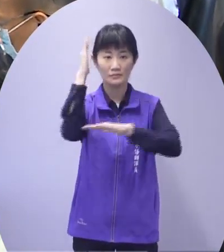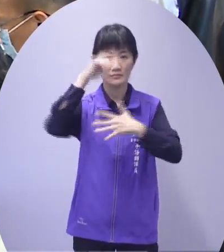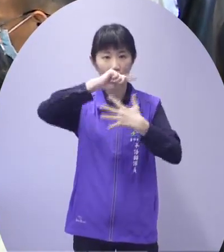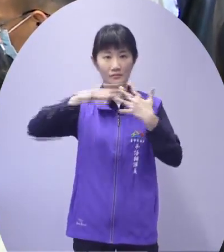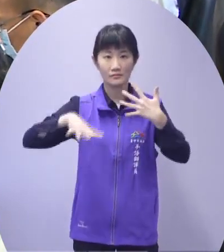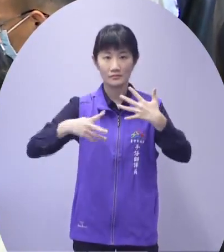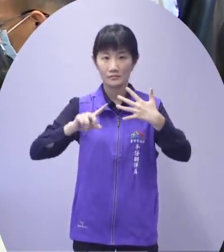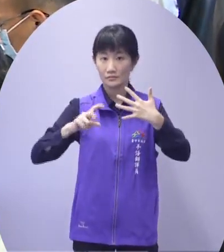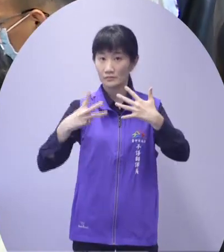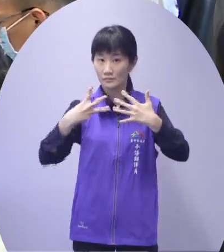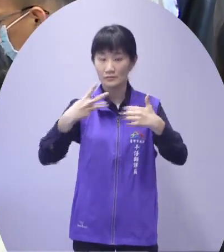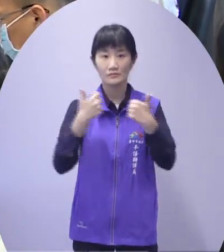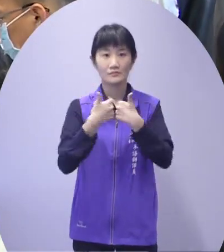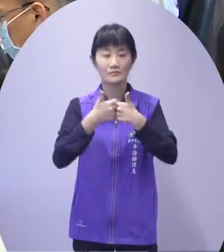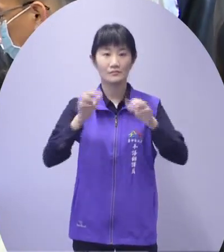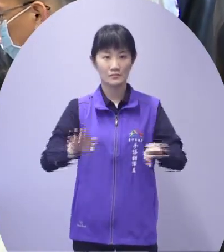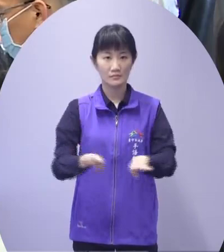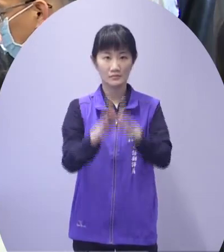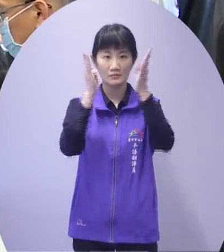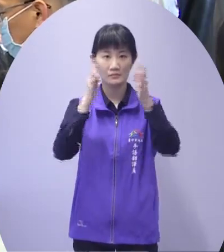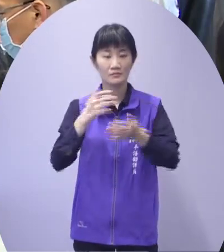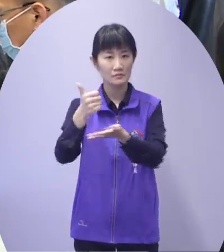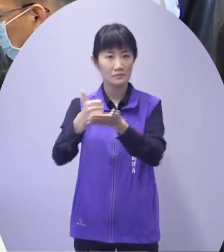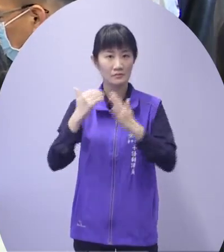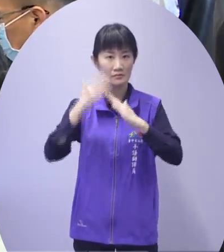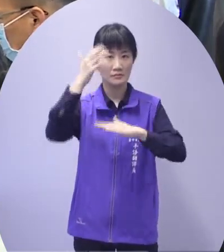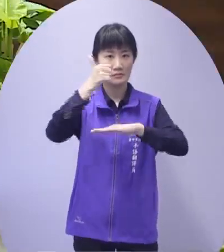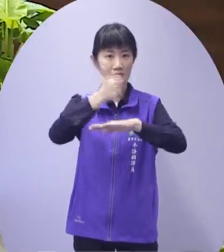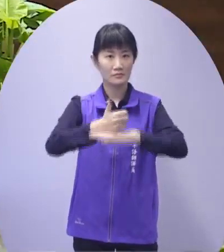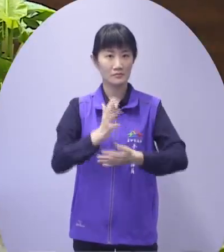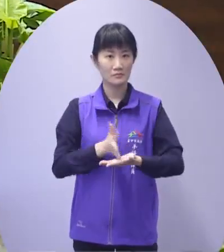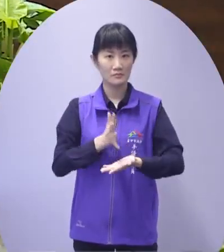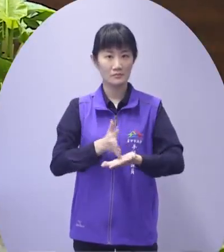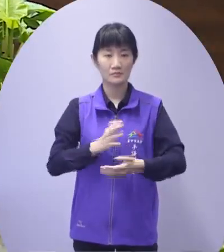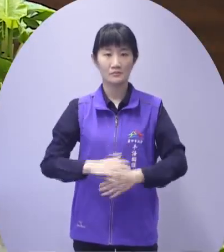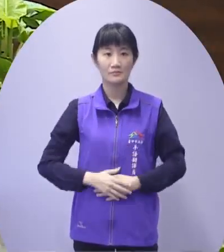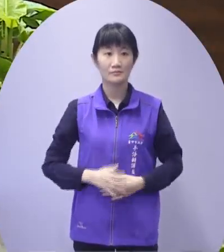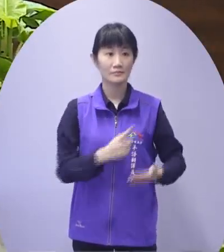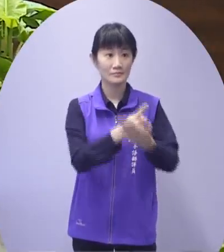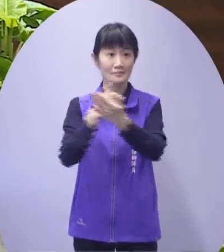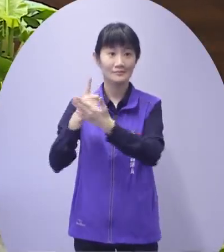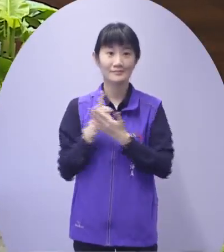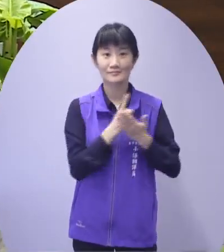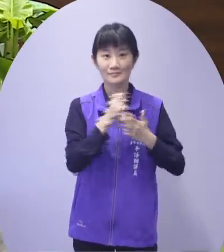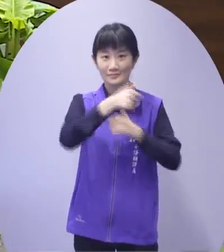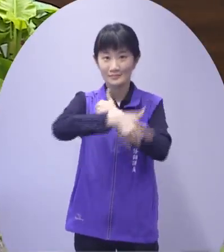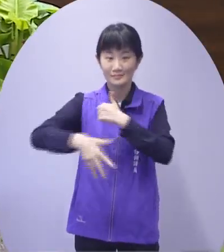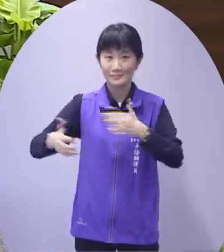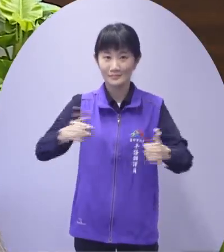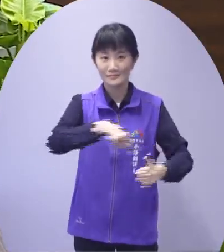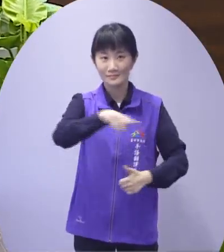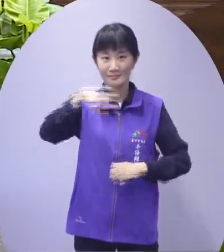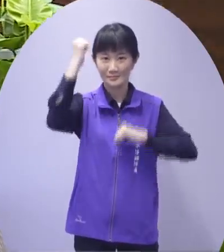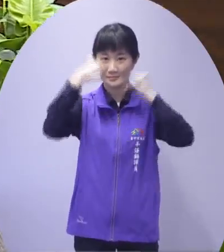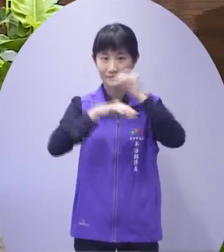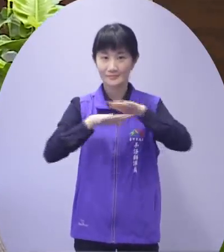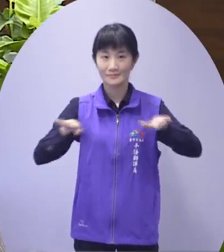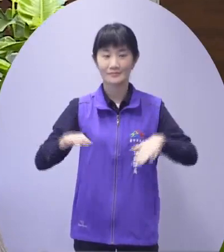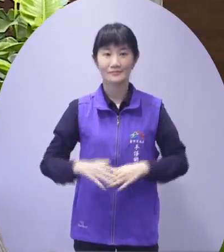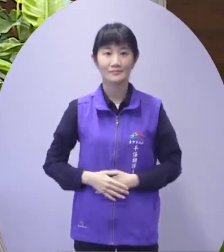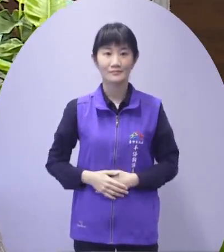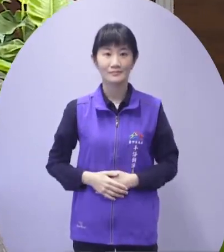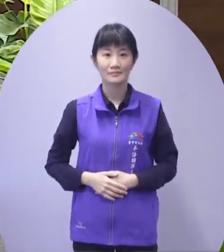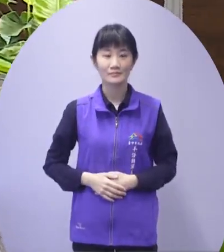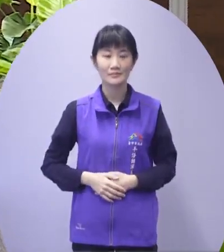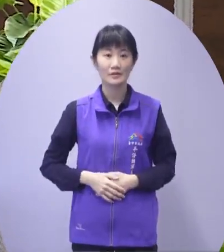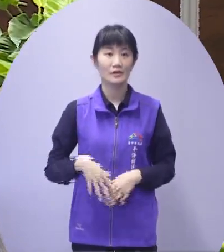市政会议，会议开始，恭请市长致辞。 各位同仁，大家早安。做人